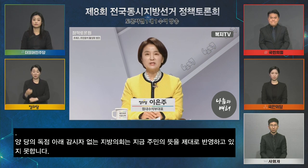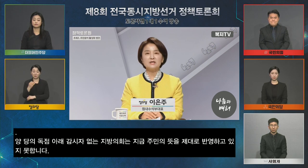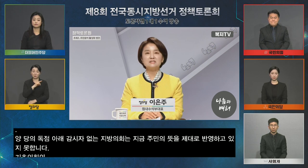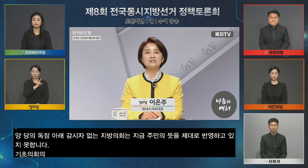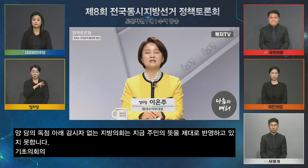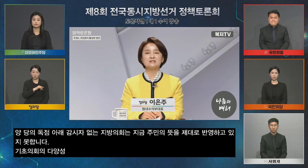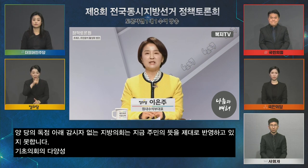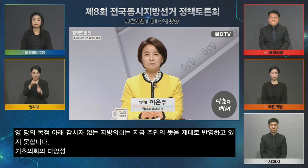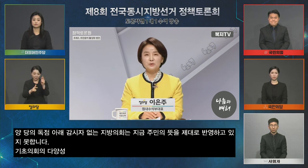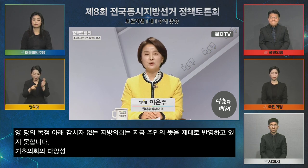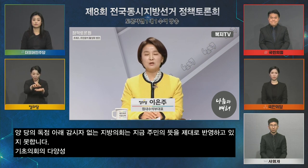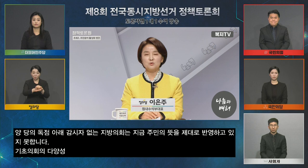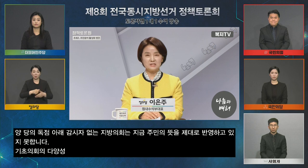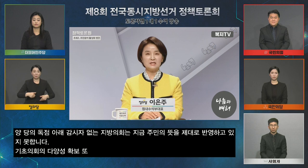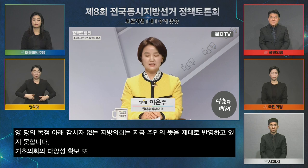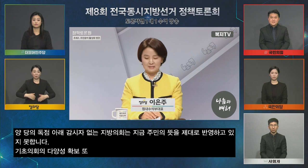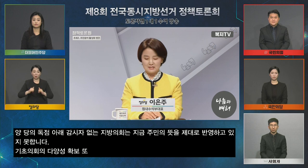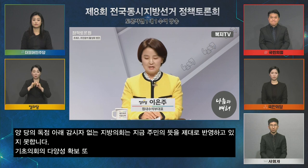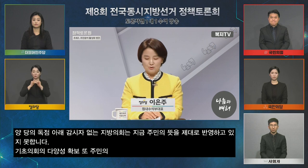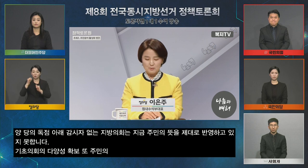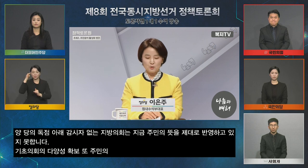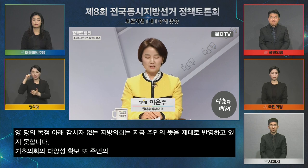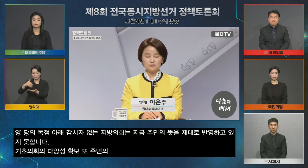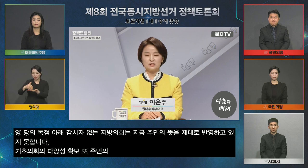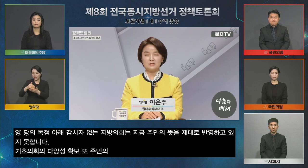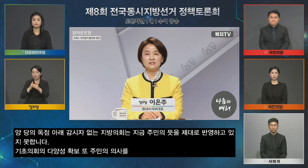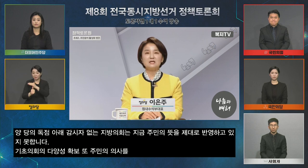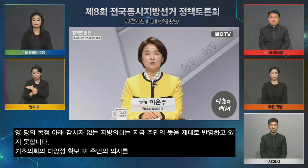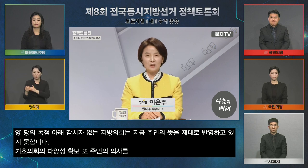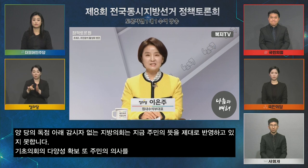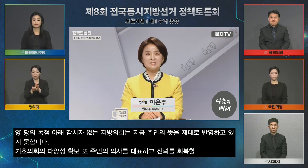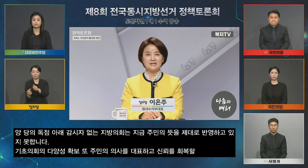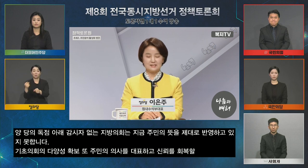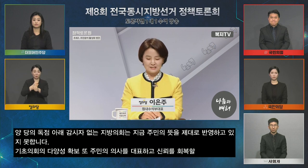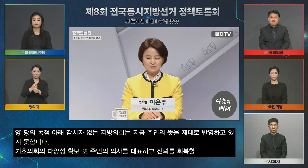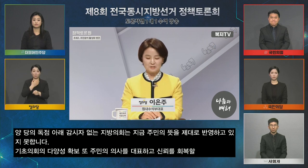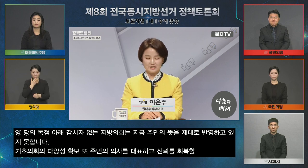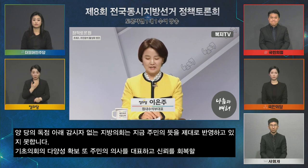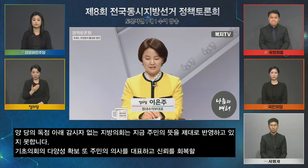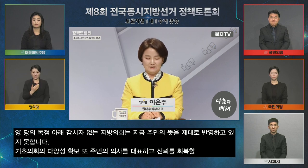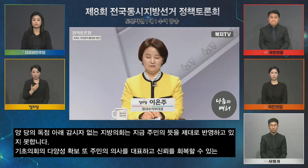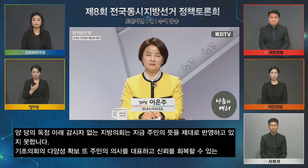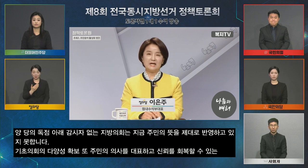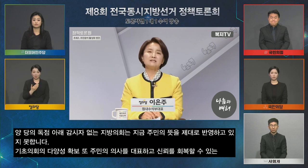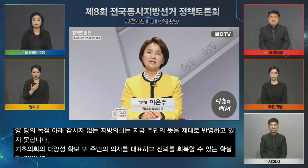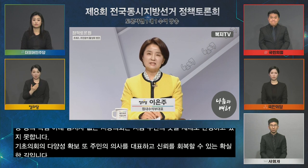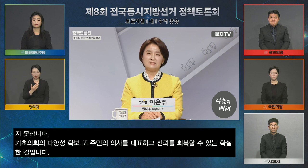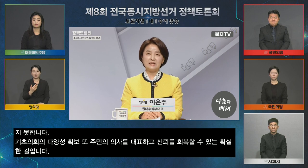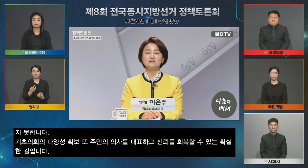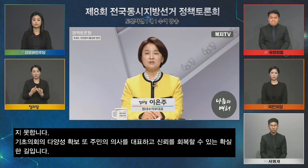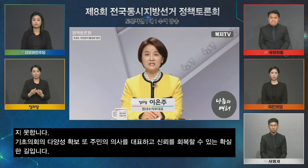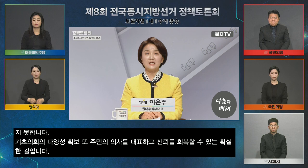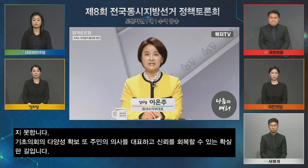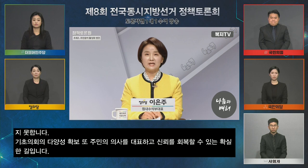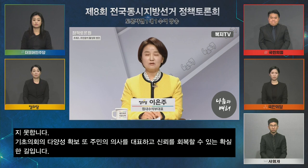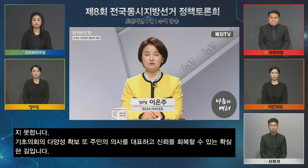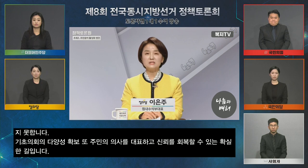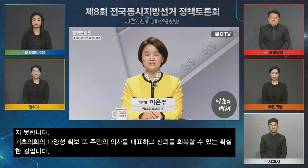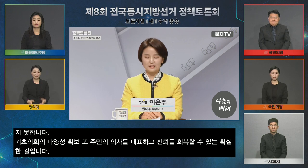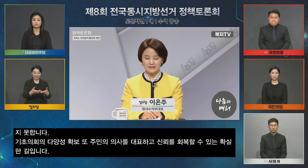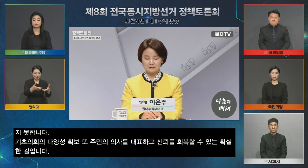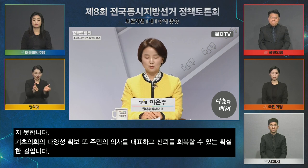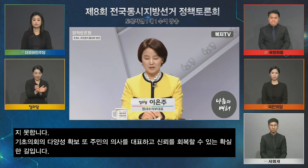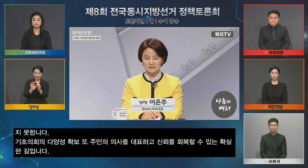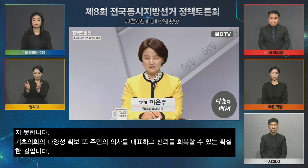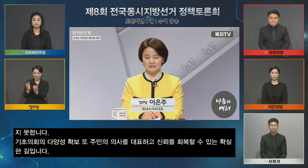주민의 의사를 대표하고 신뢰를 회복할 수 있는 확실한 길입니다. 양당이 대선 기간에